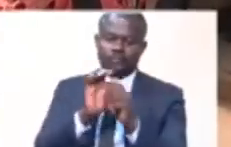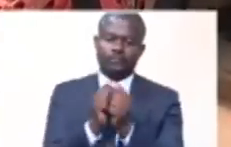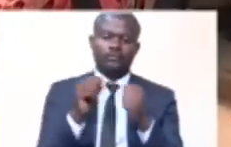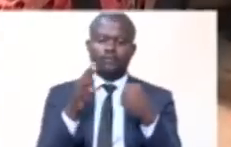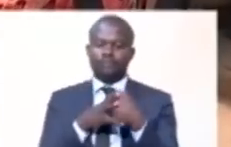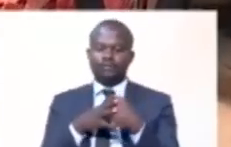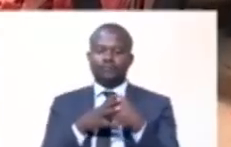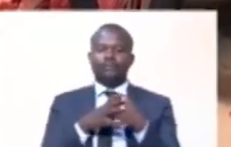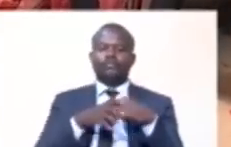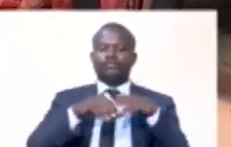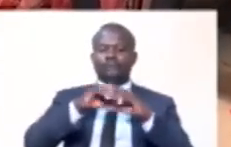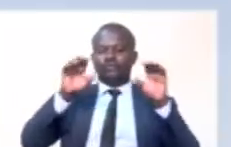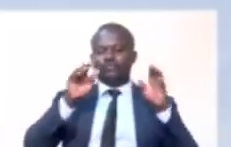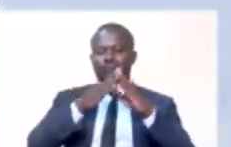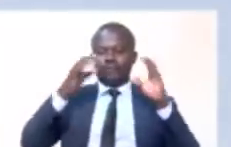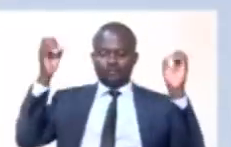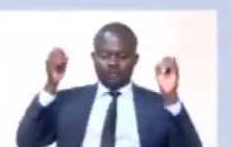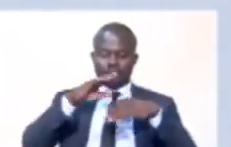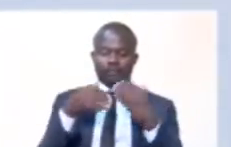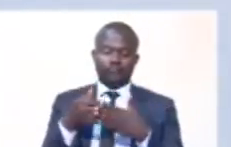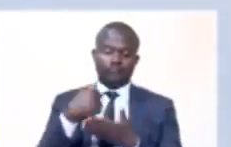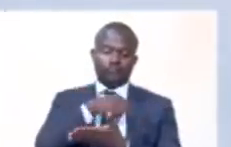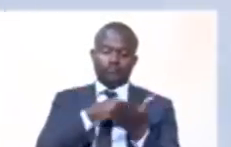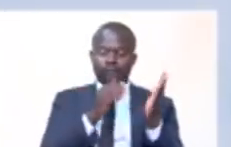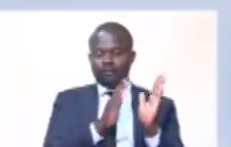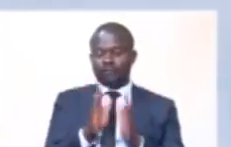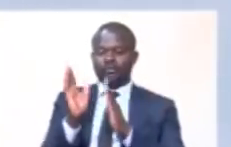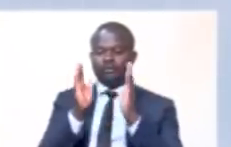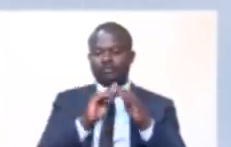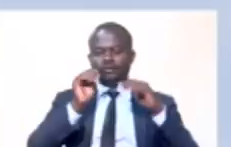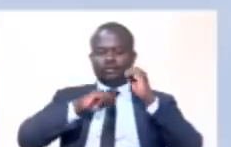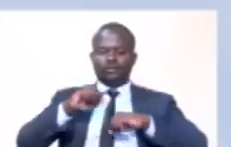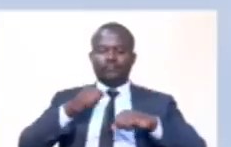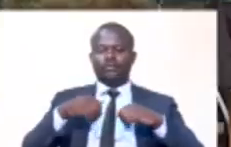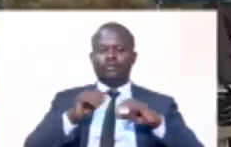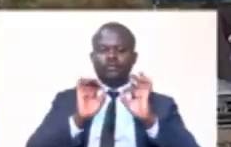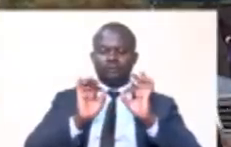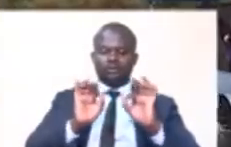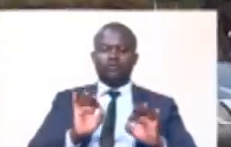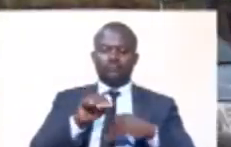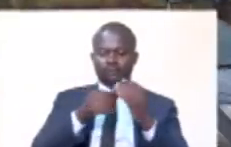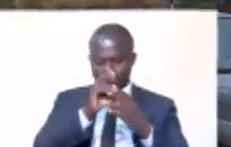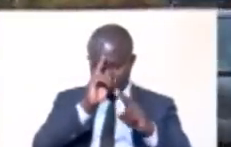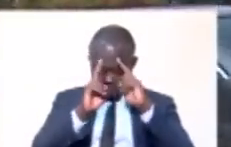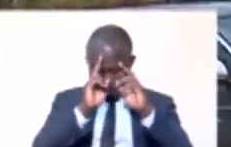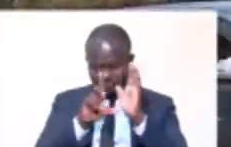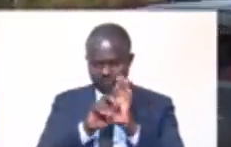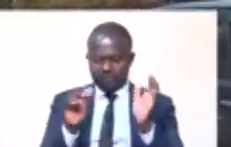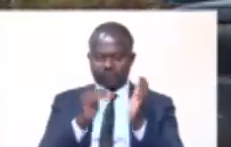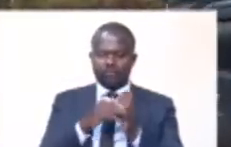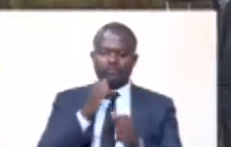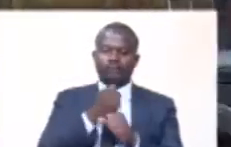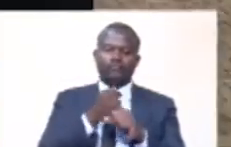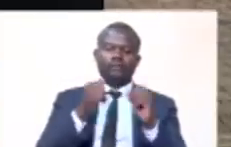COVID-19. Uturere tugize umujyi wa Kigali n'imirenge hateguwe amarushanwa y'ubudasa mu kubahiriza ingamba, hakagenda hakorwa